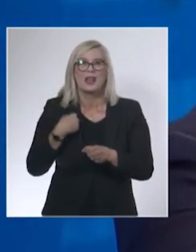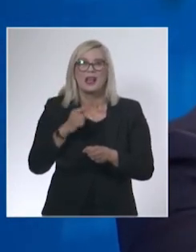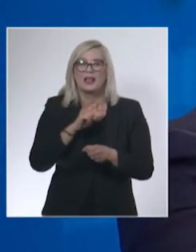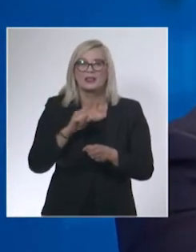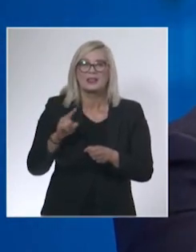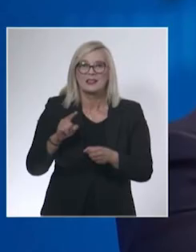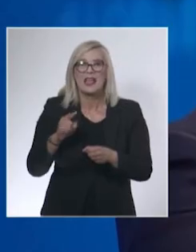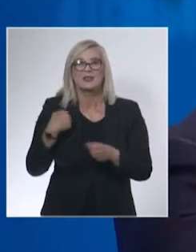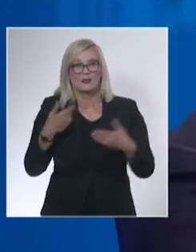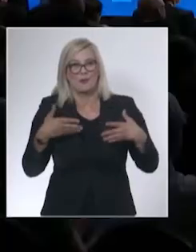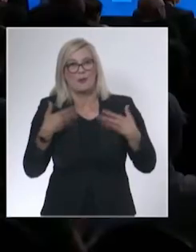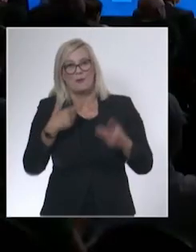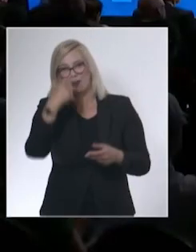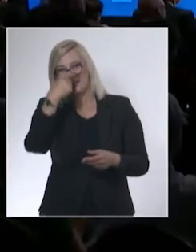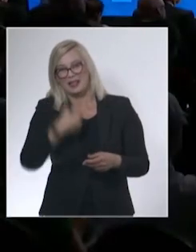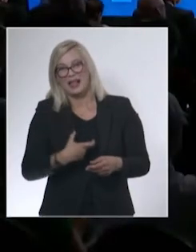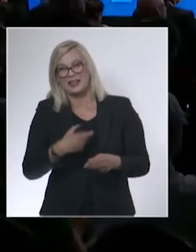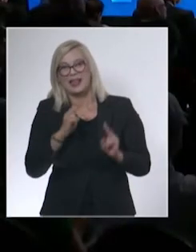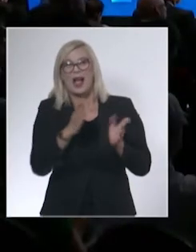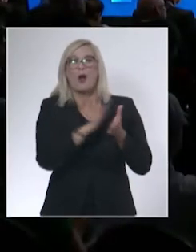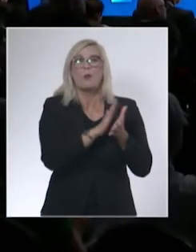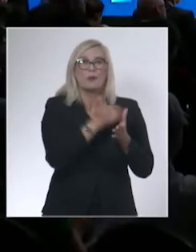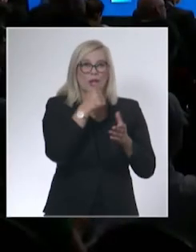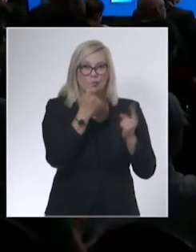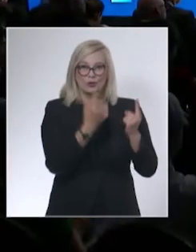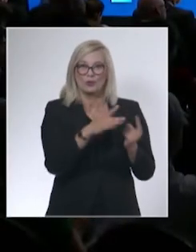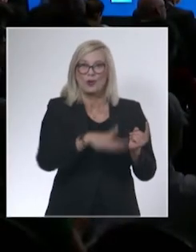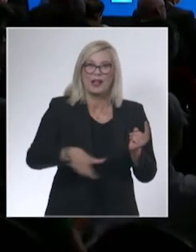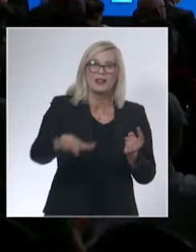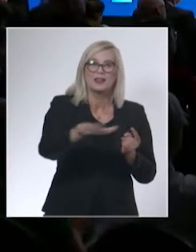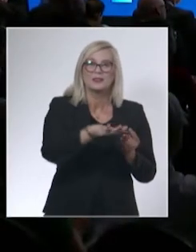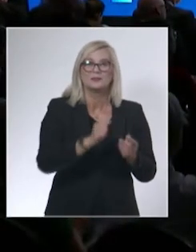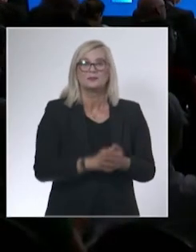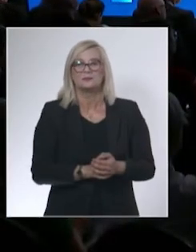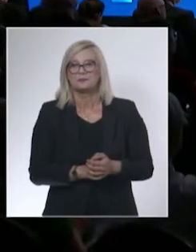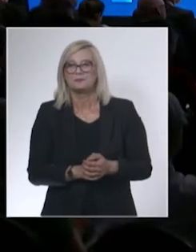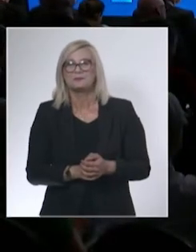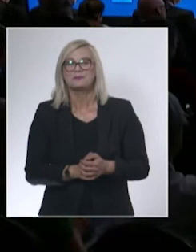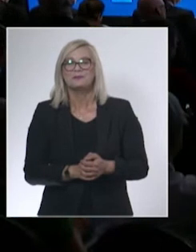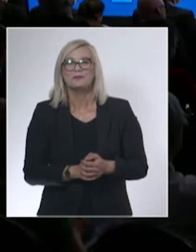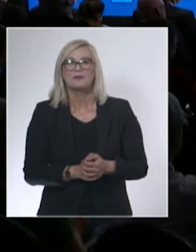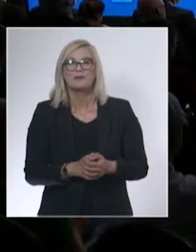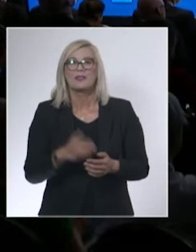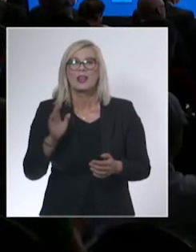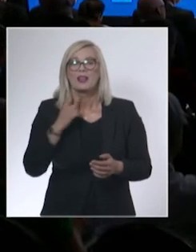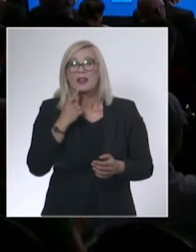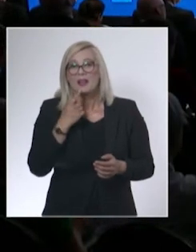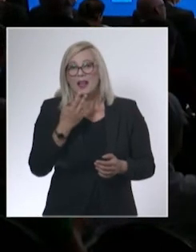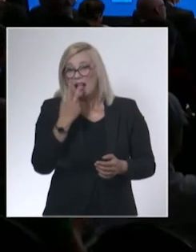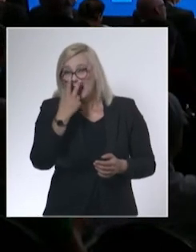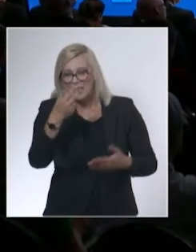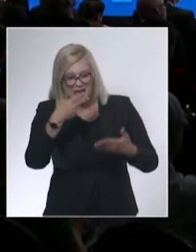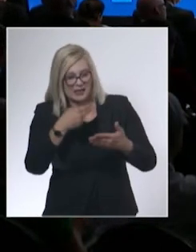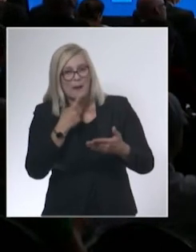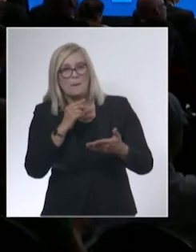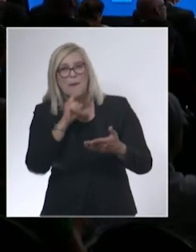балканските земји. Имаше таква организација, се викаше Југославија. Стандардот на Југославија беше 10 пати поголем од стандардот на